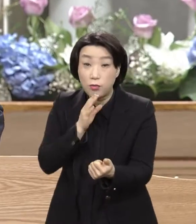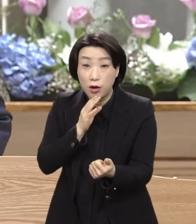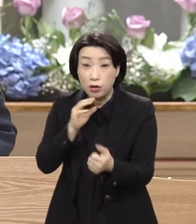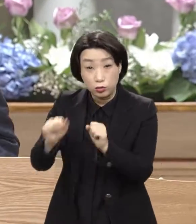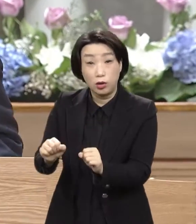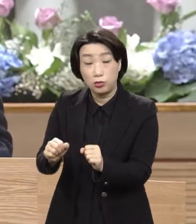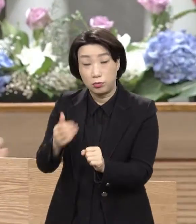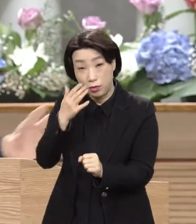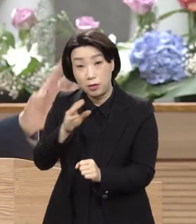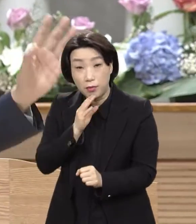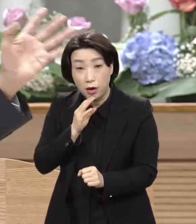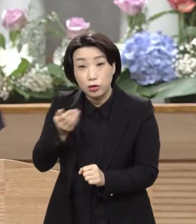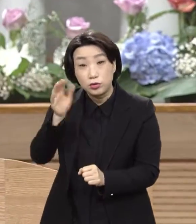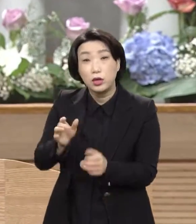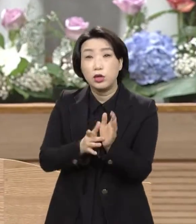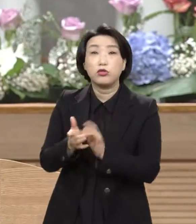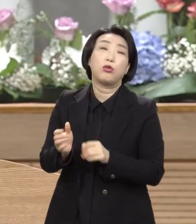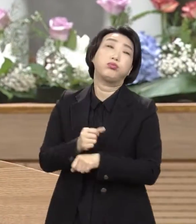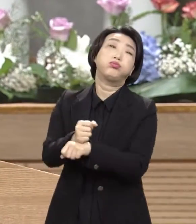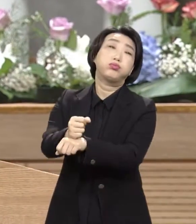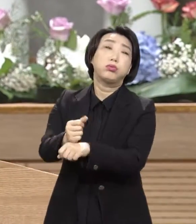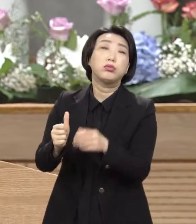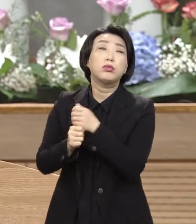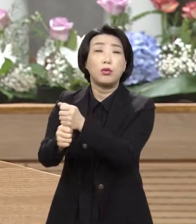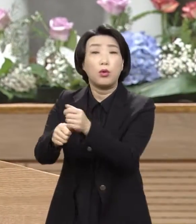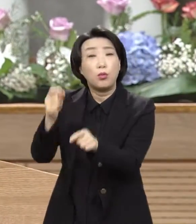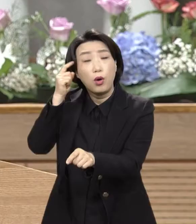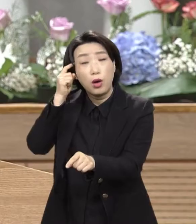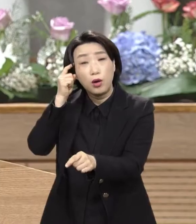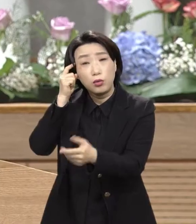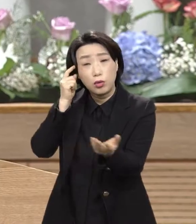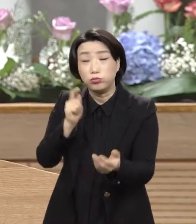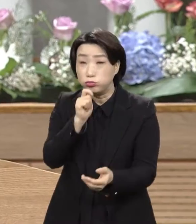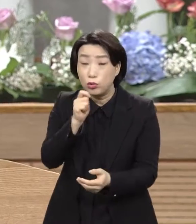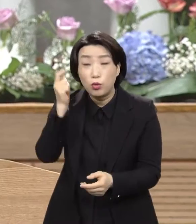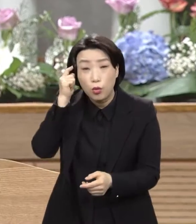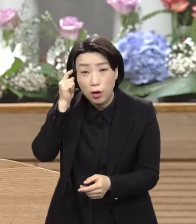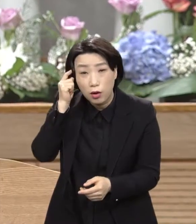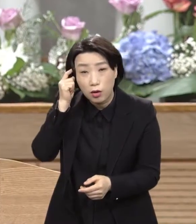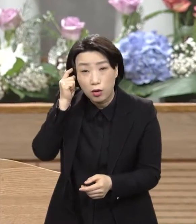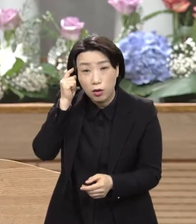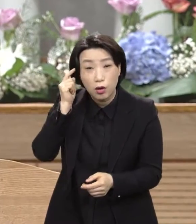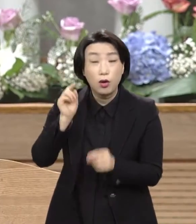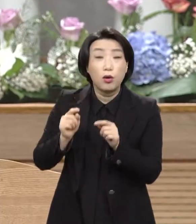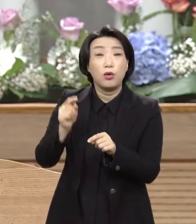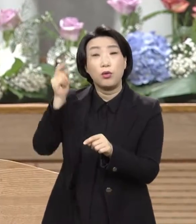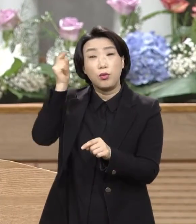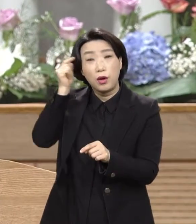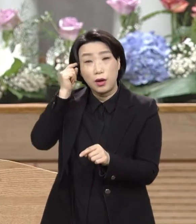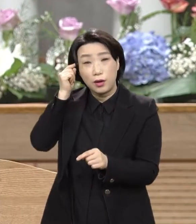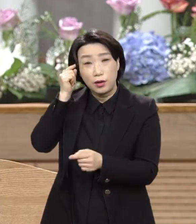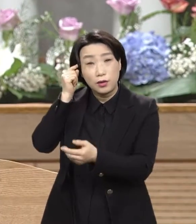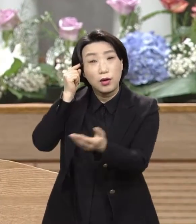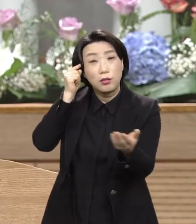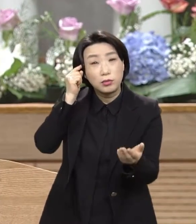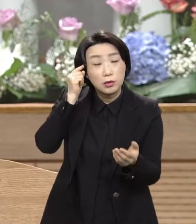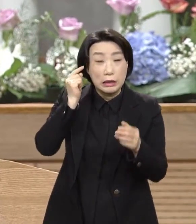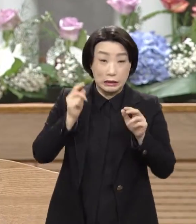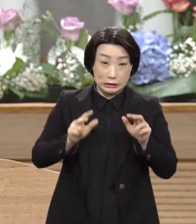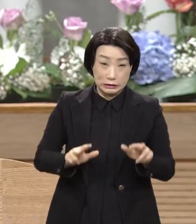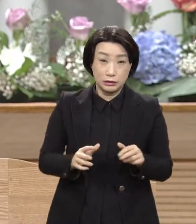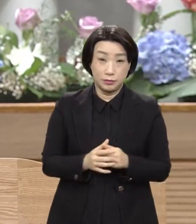있어 근데 왜 끌려가느냐 예 왜 끌려가지요